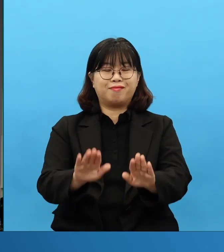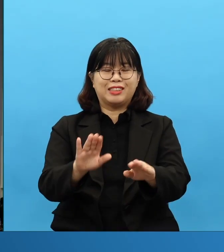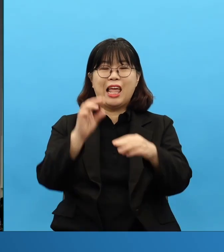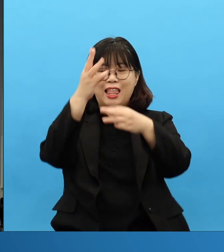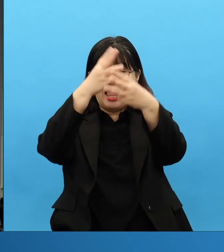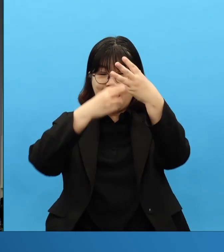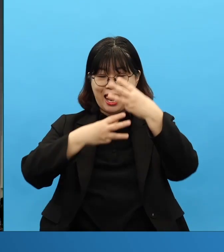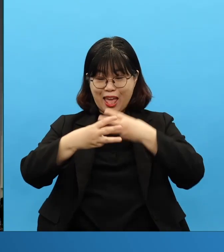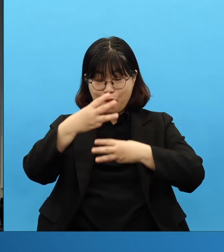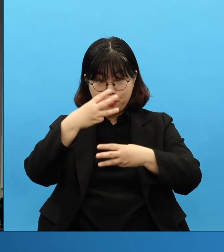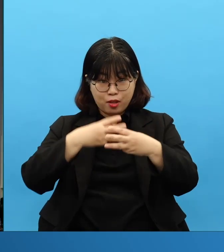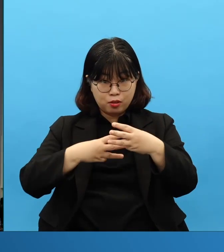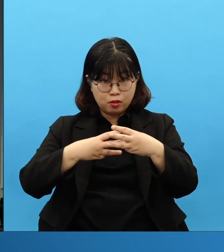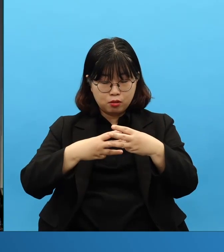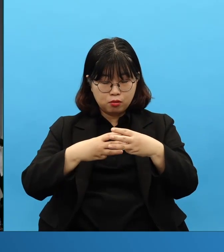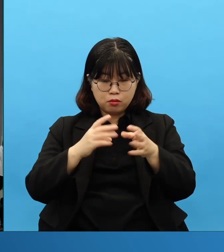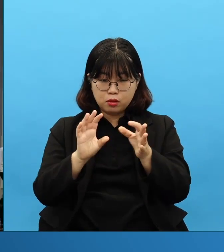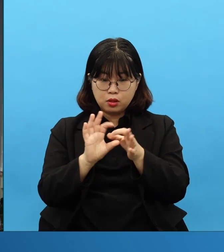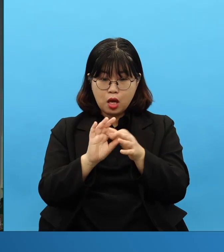렘넌트의 25는 뭘까요?